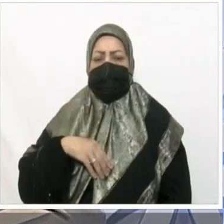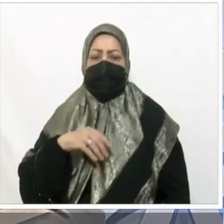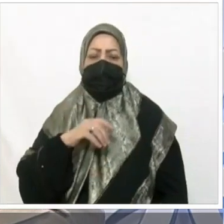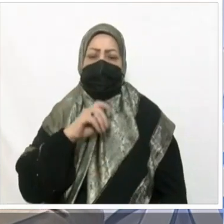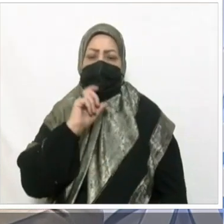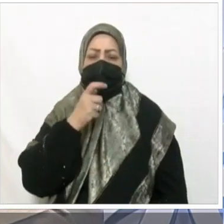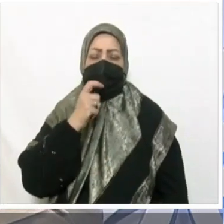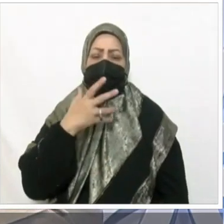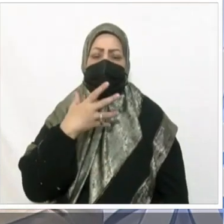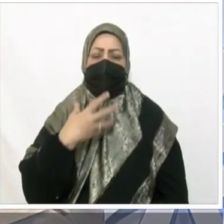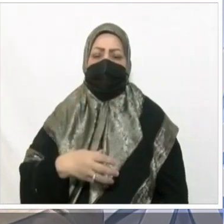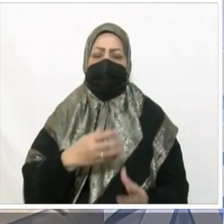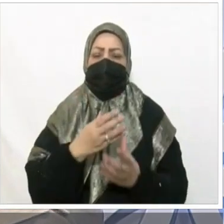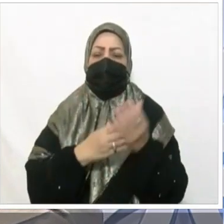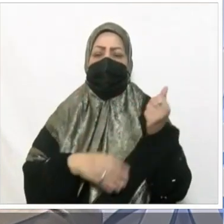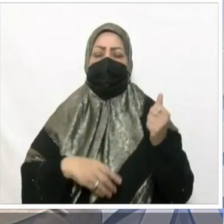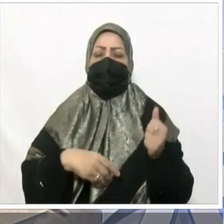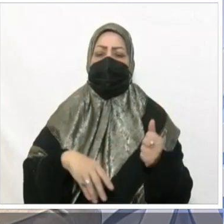نعم